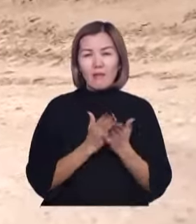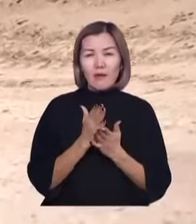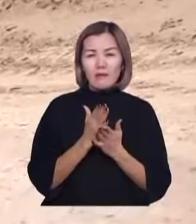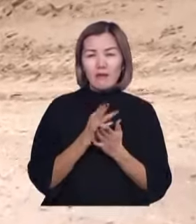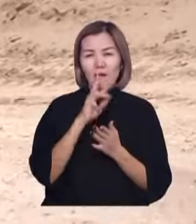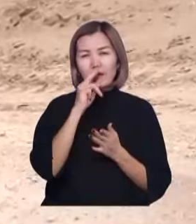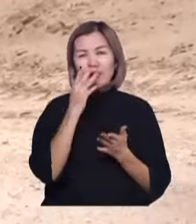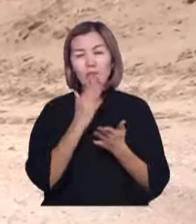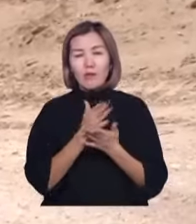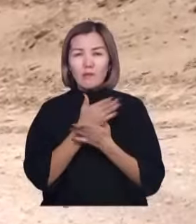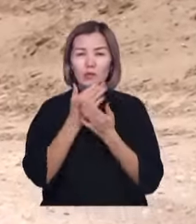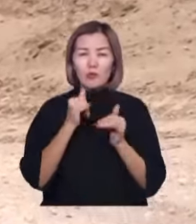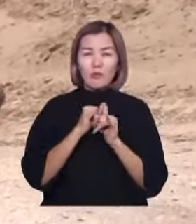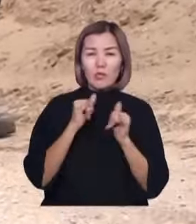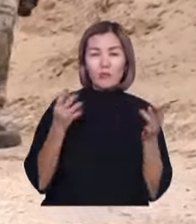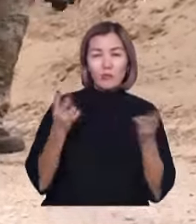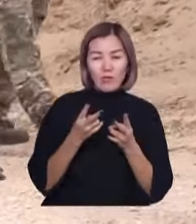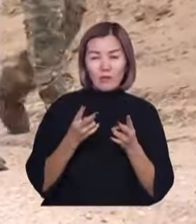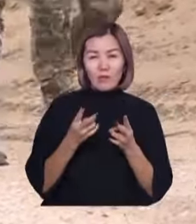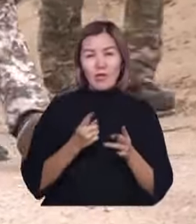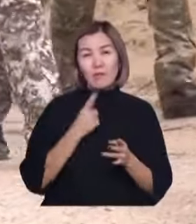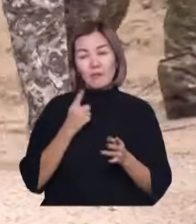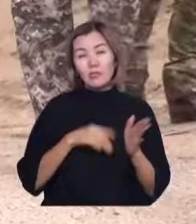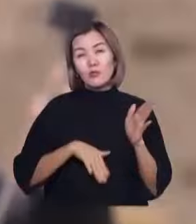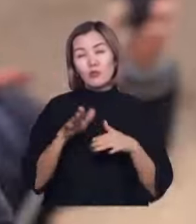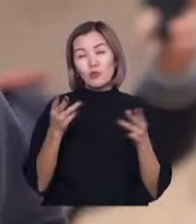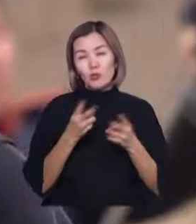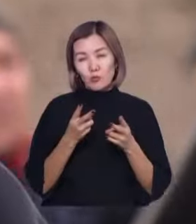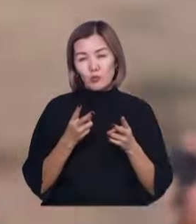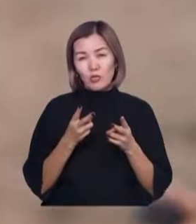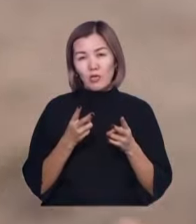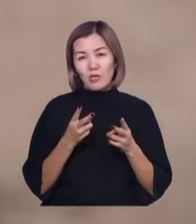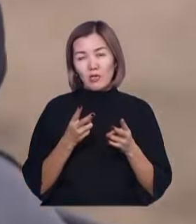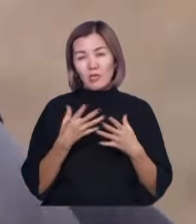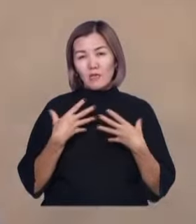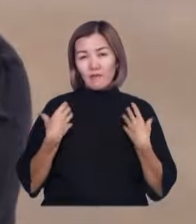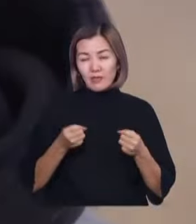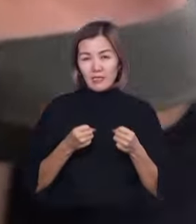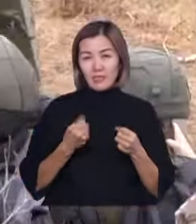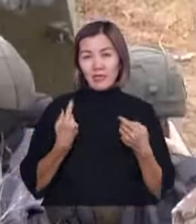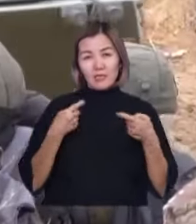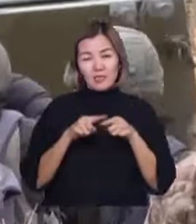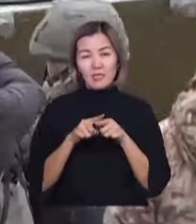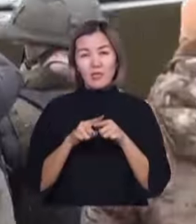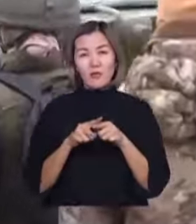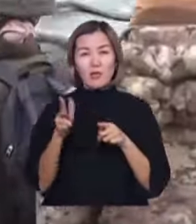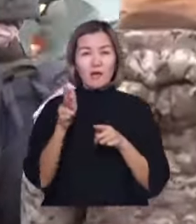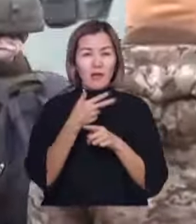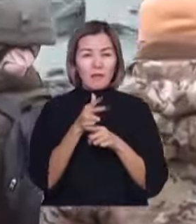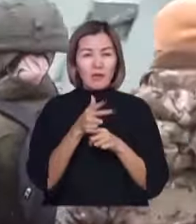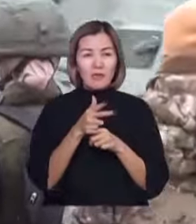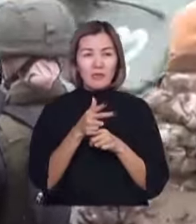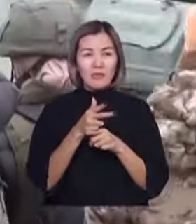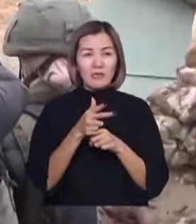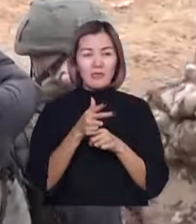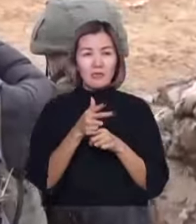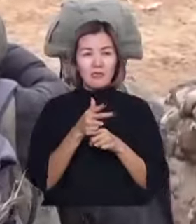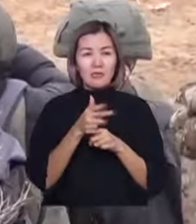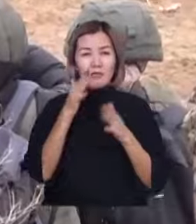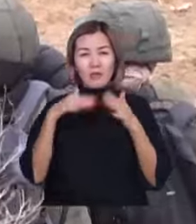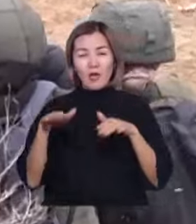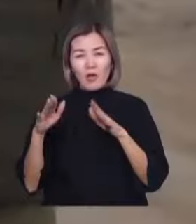өздеріңізді арғырай дамыту. Психологиялық тұрғыда, физикалық тұрғыда, мысалға алғанда камераны алып, мынандай таулы